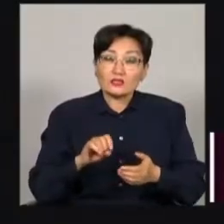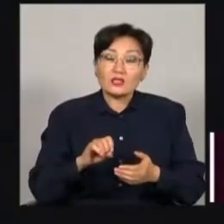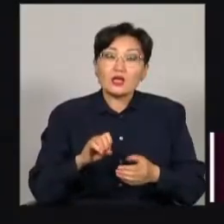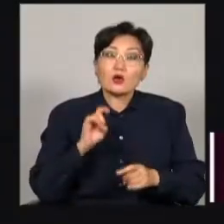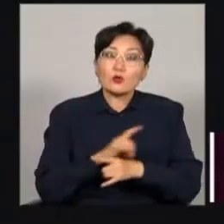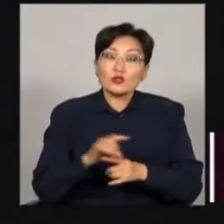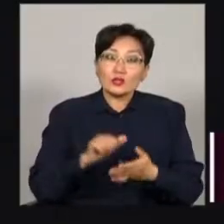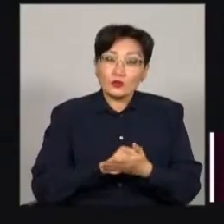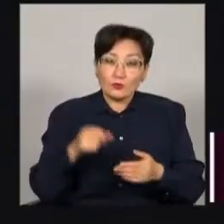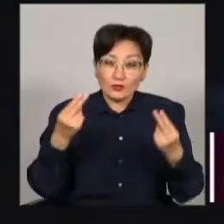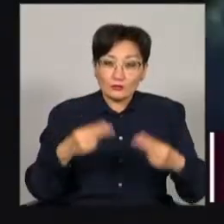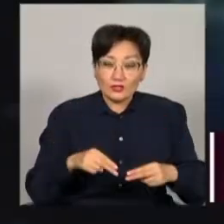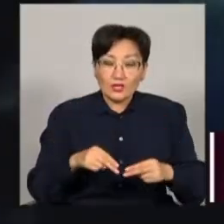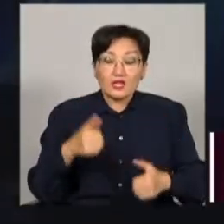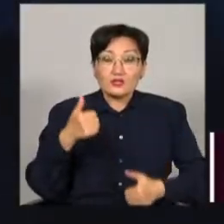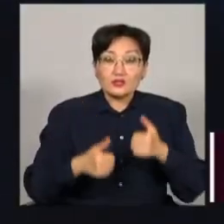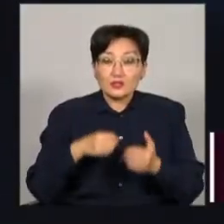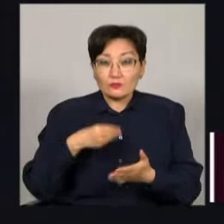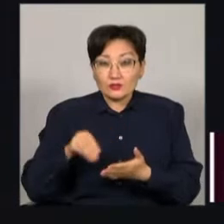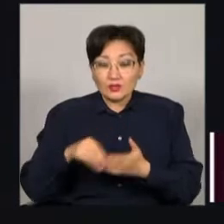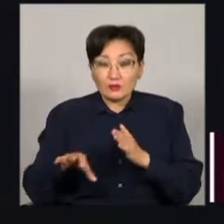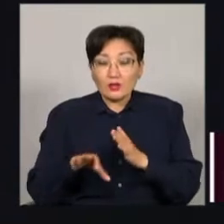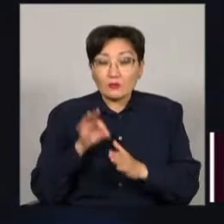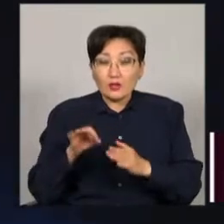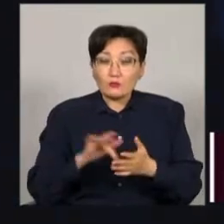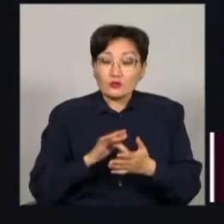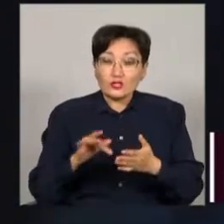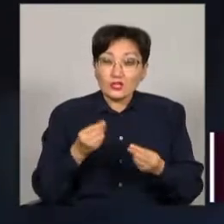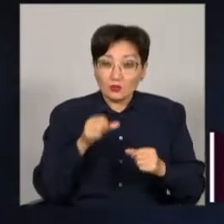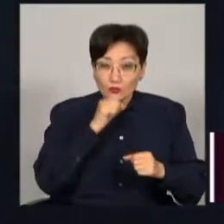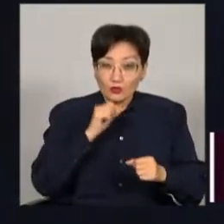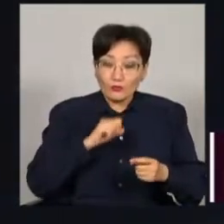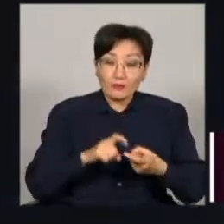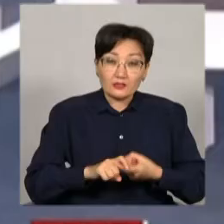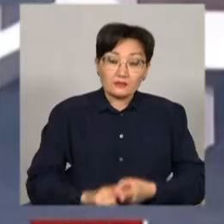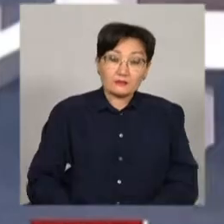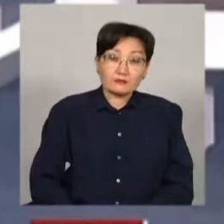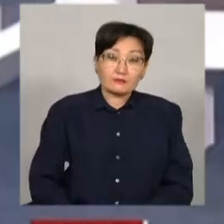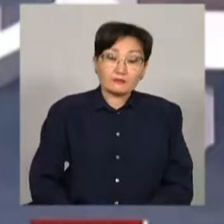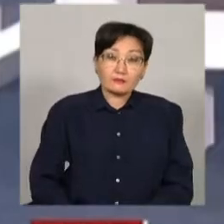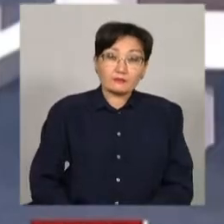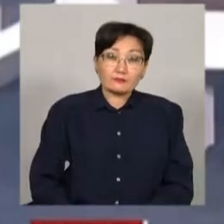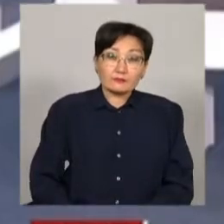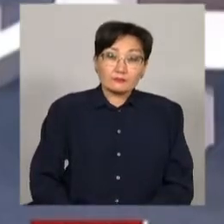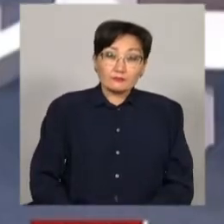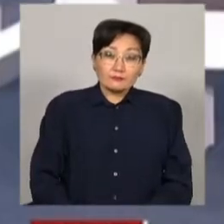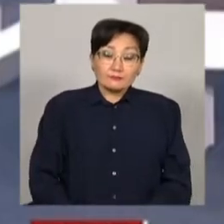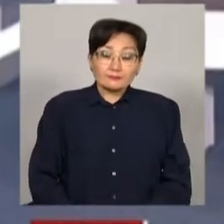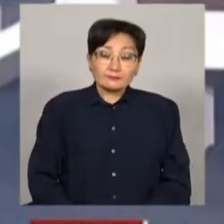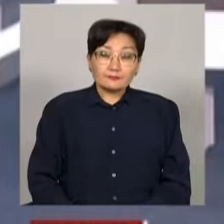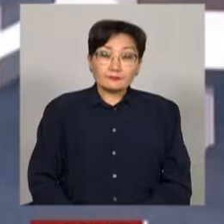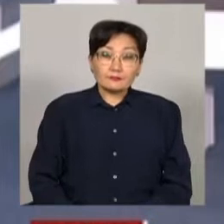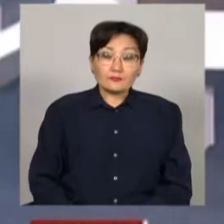сатып алу жеңімпазын анықтау кезінде бюджет қаражатын ұрлаумен байланысты екен. Только за последние два года